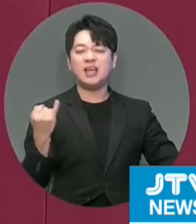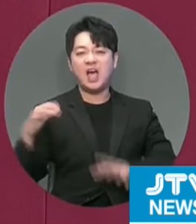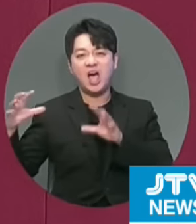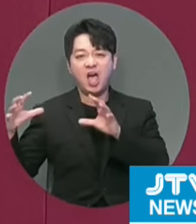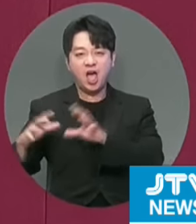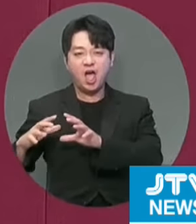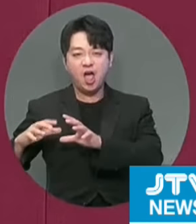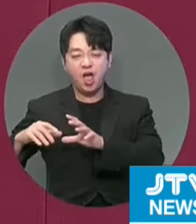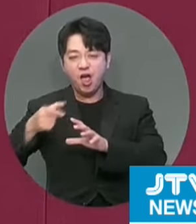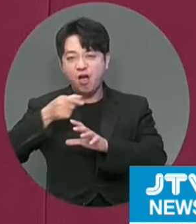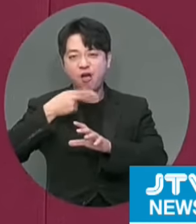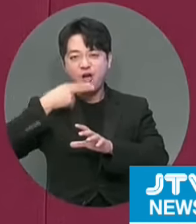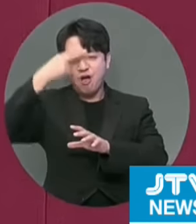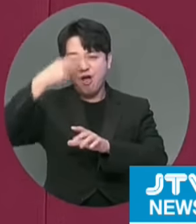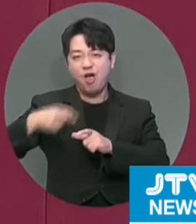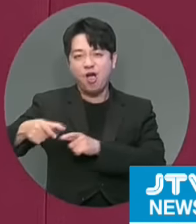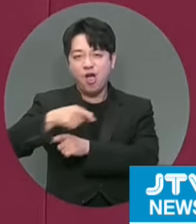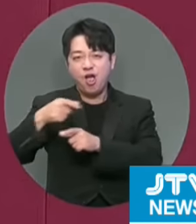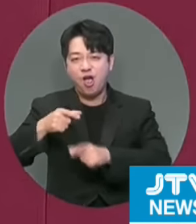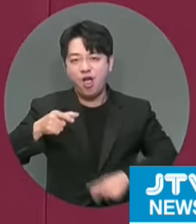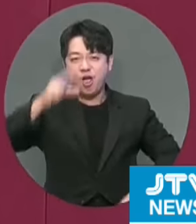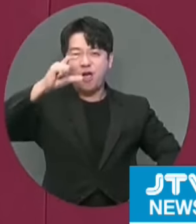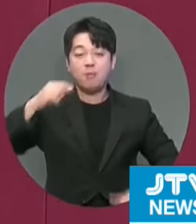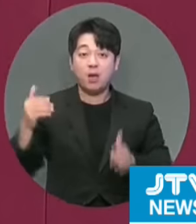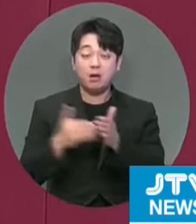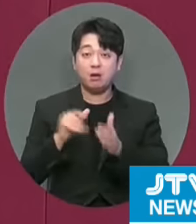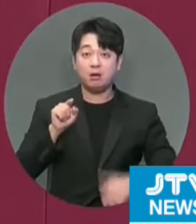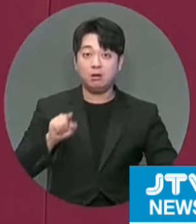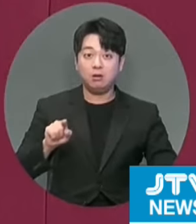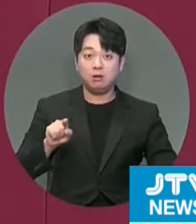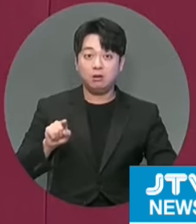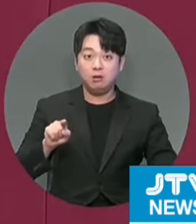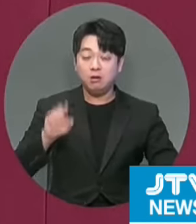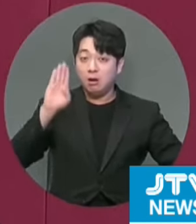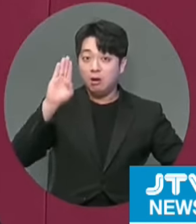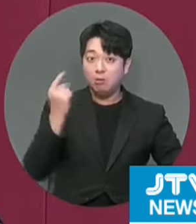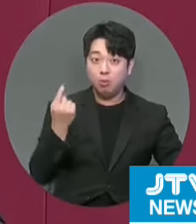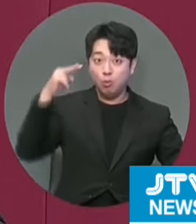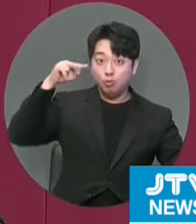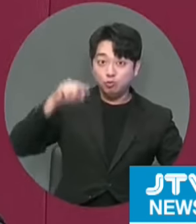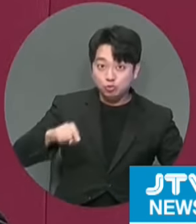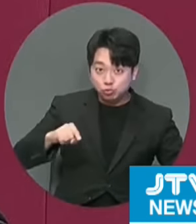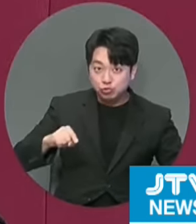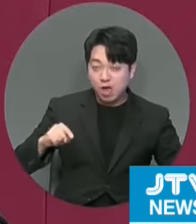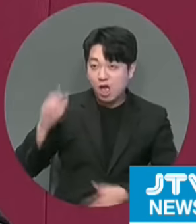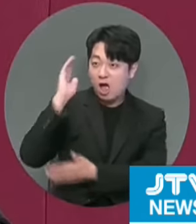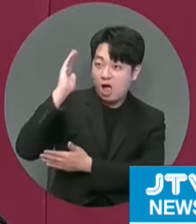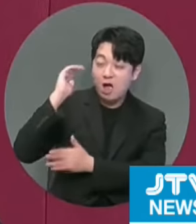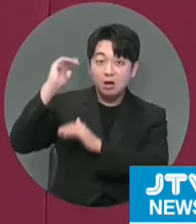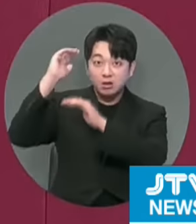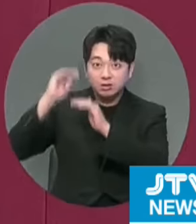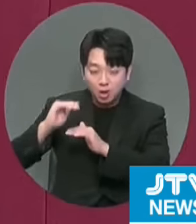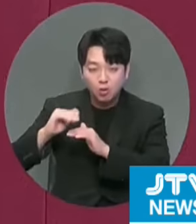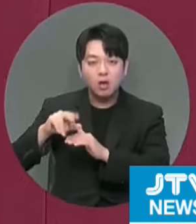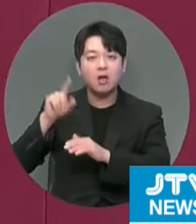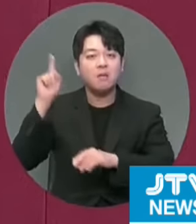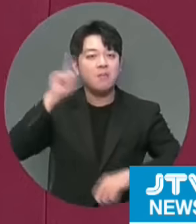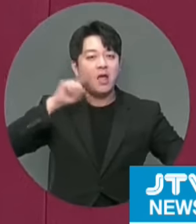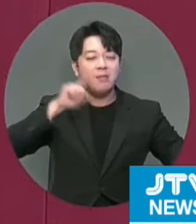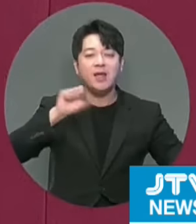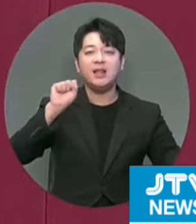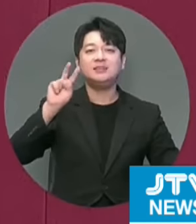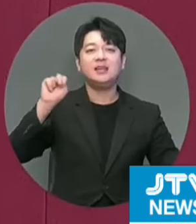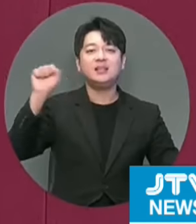외쳤습니다. 보수단체가 수시로 내놓는 성명들도 매일같이 소셜미디어에 공유하고 있습니다.